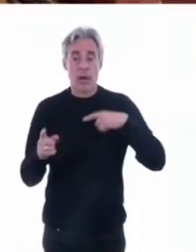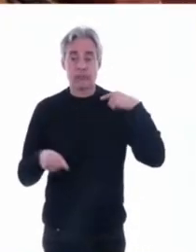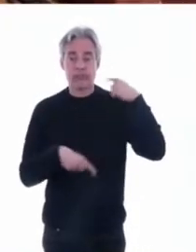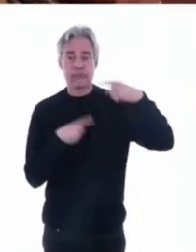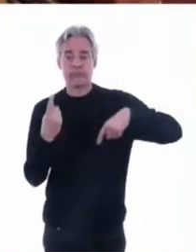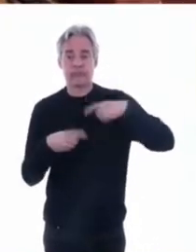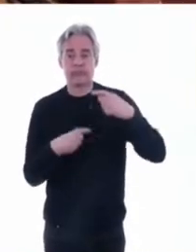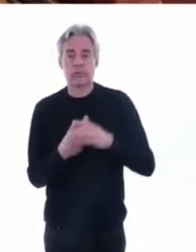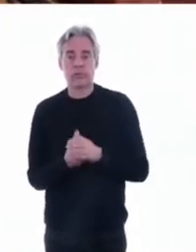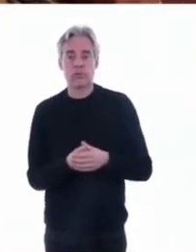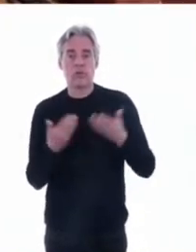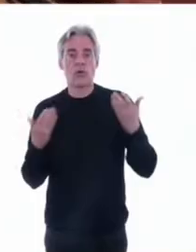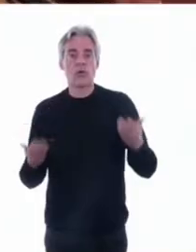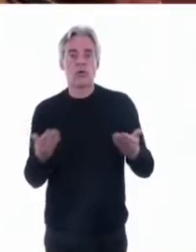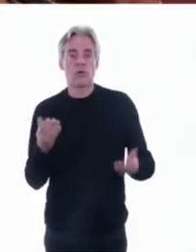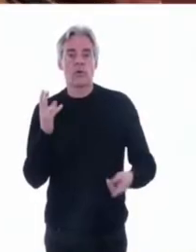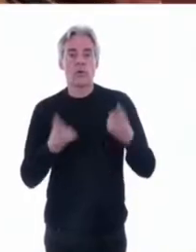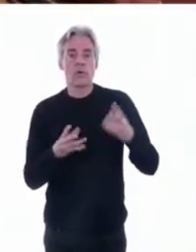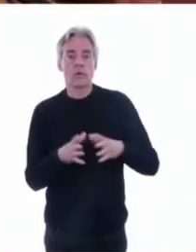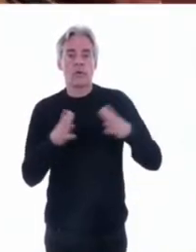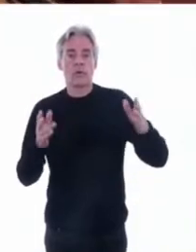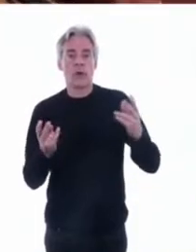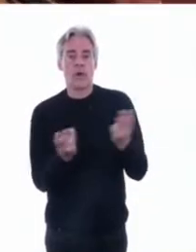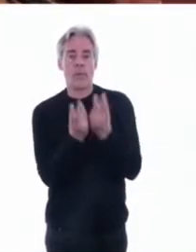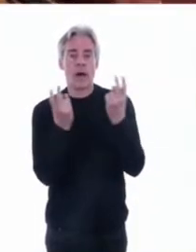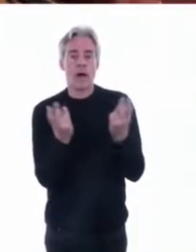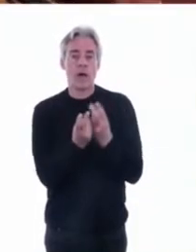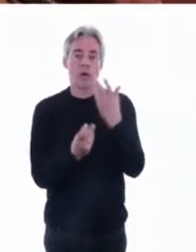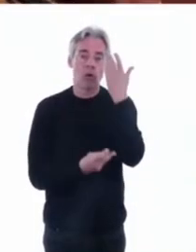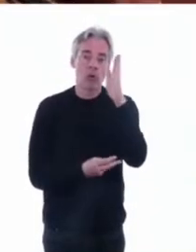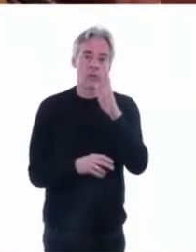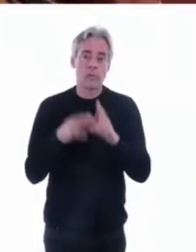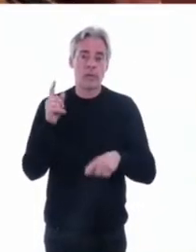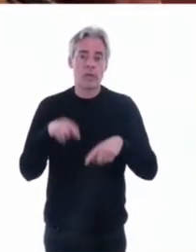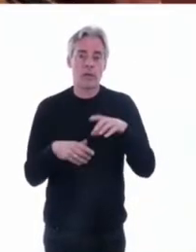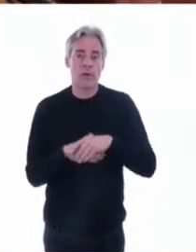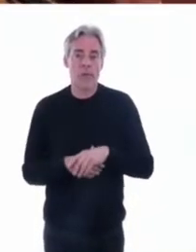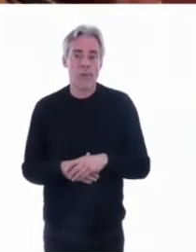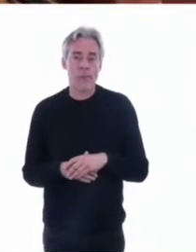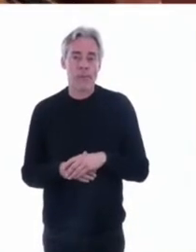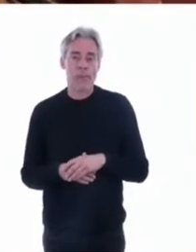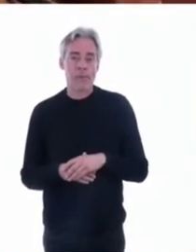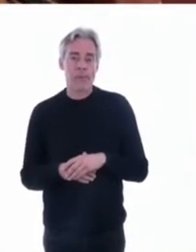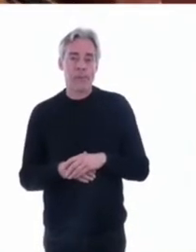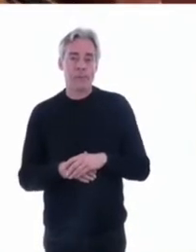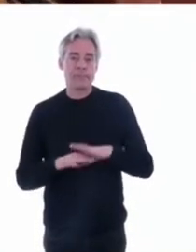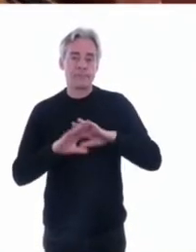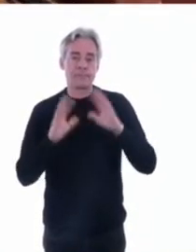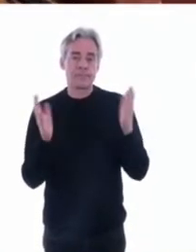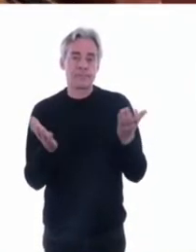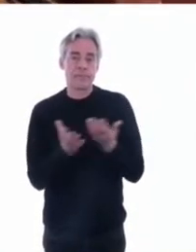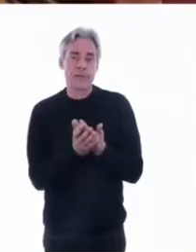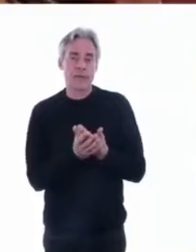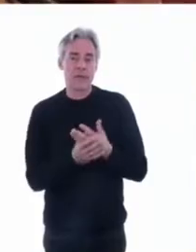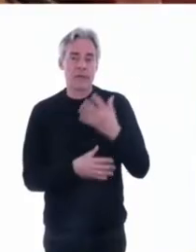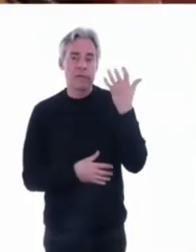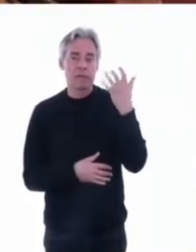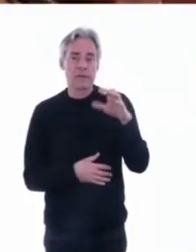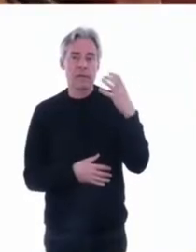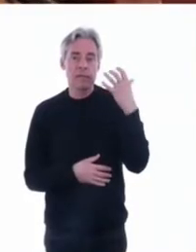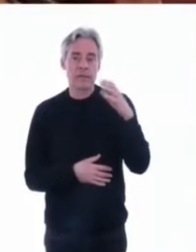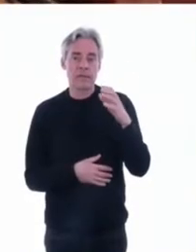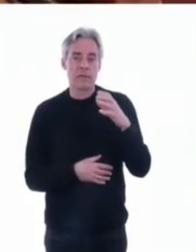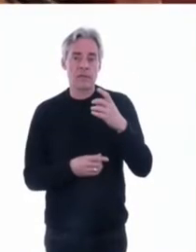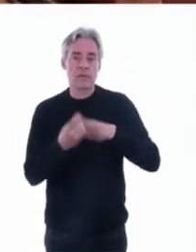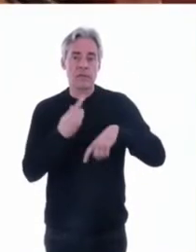sorties de piste. Aujourd'hui, c'était le Grand Parc, une autre fois, ça sera Benauge, et ainsi de suite. Vous n'accordez que 500 signes pour le tourisme de